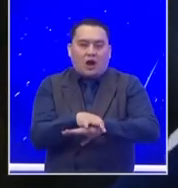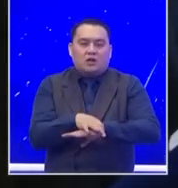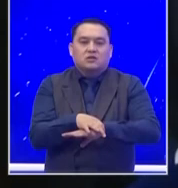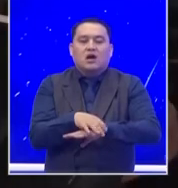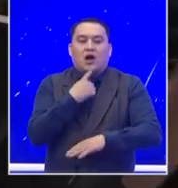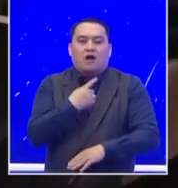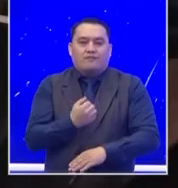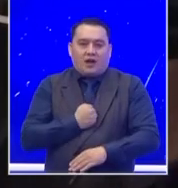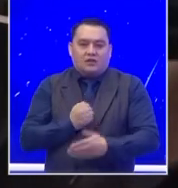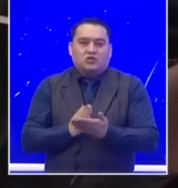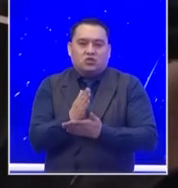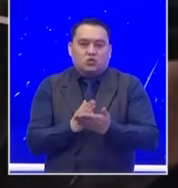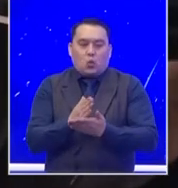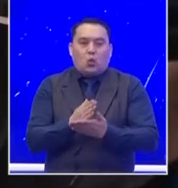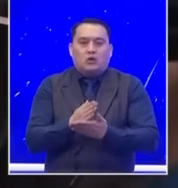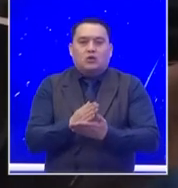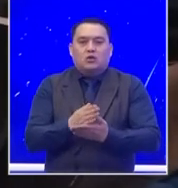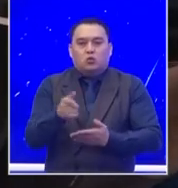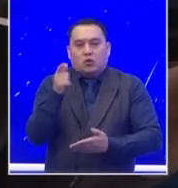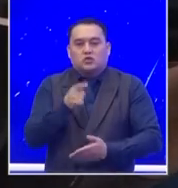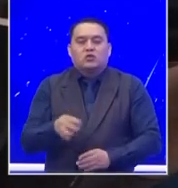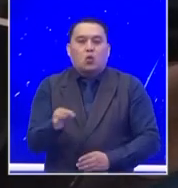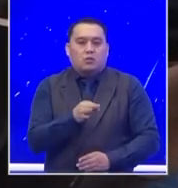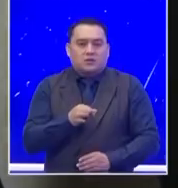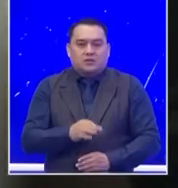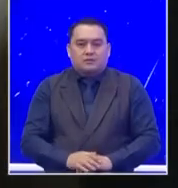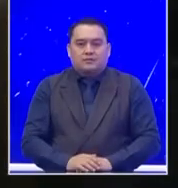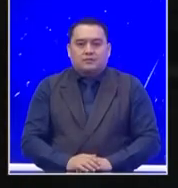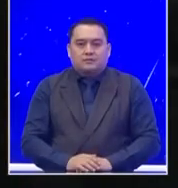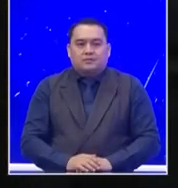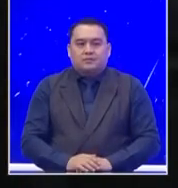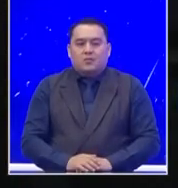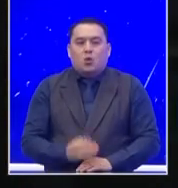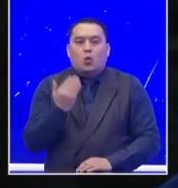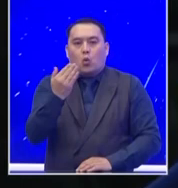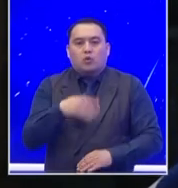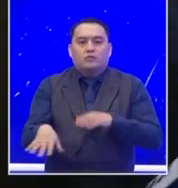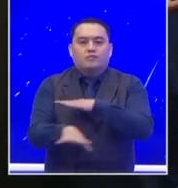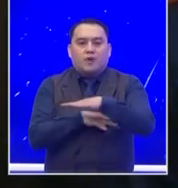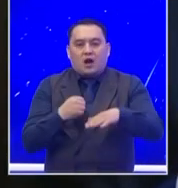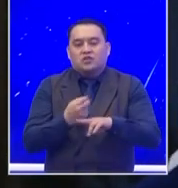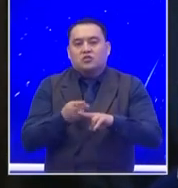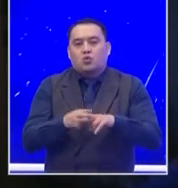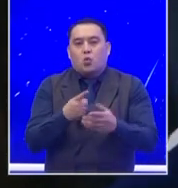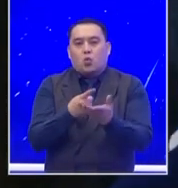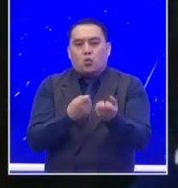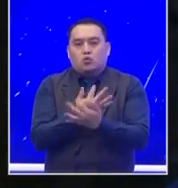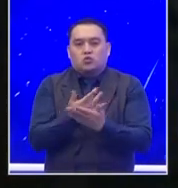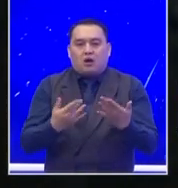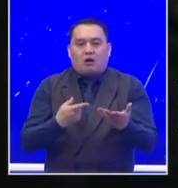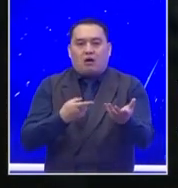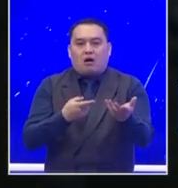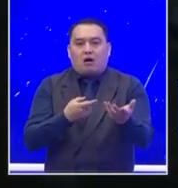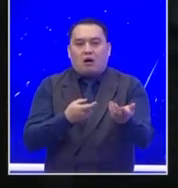контрактника, сбежавшего с оружием в Туркестанской области. Он похитил оружие. Это огнестрельное оружие, автоматы